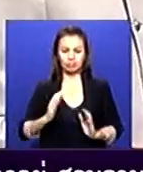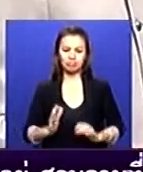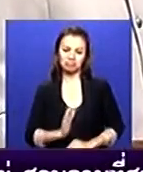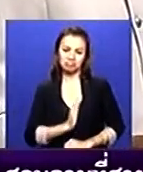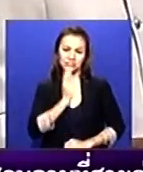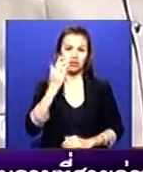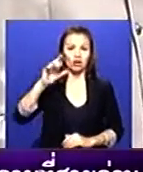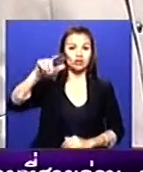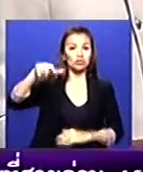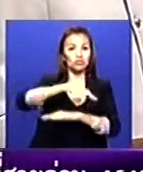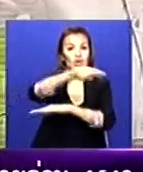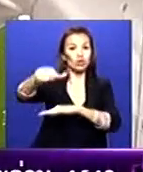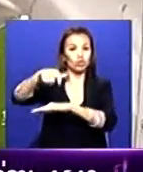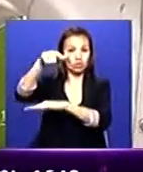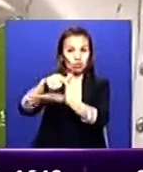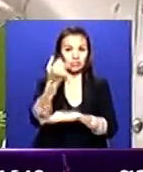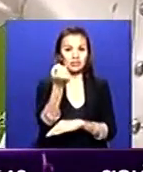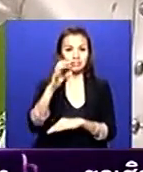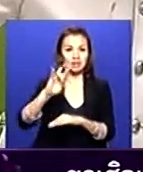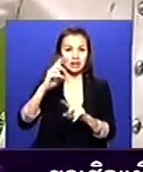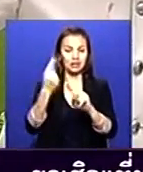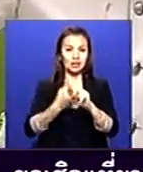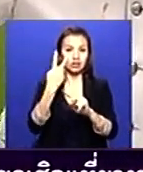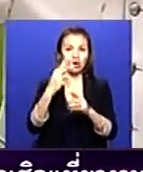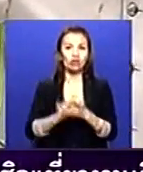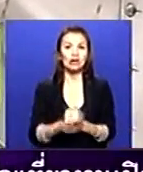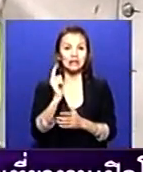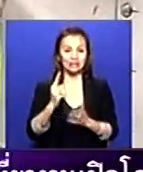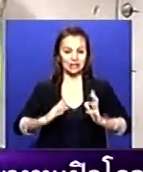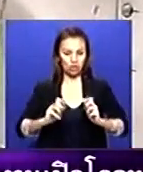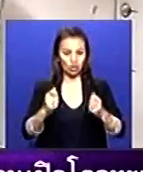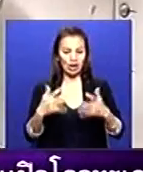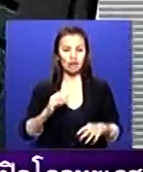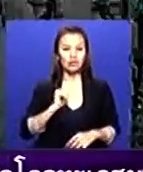สวนลุมพินีเมื่อวันที่17กุมภาพันธ์ทั้งที่ได้รับอนุญาตแล้ว